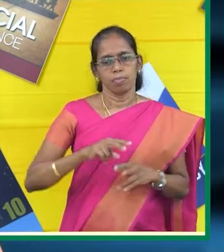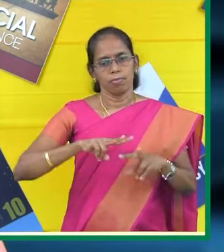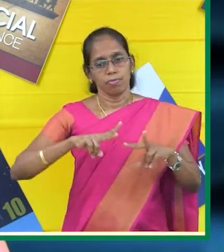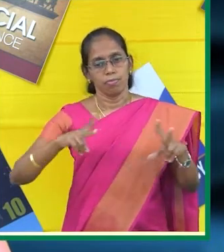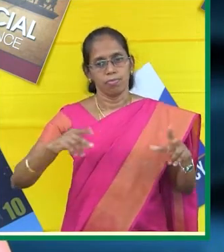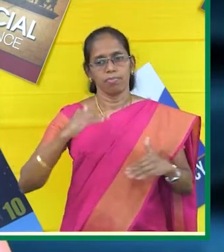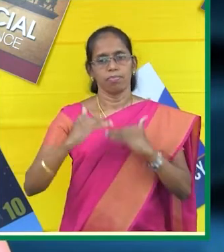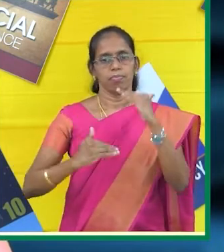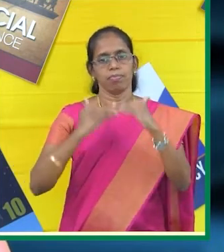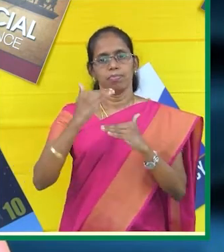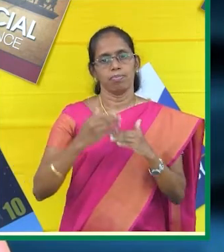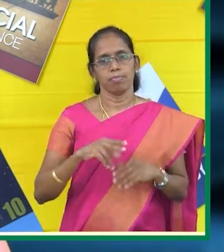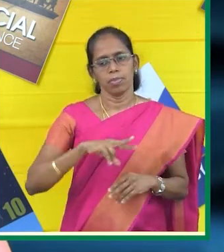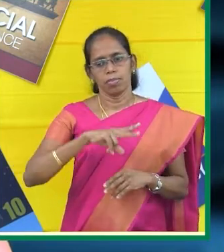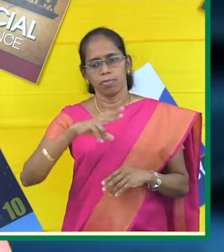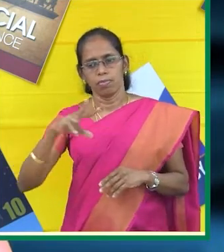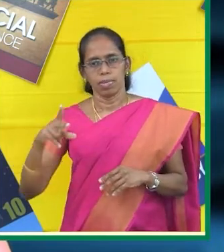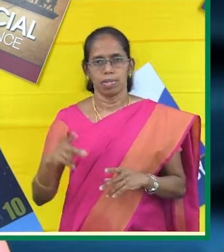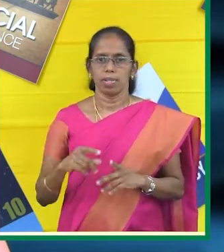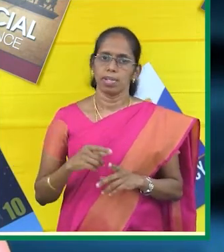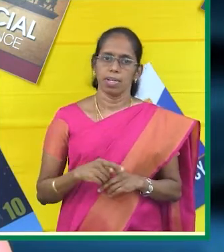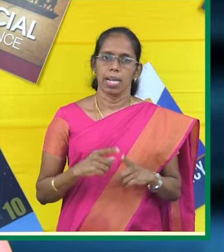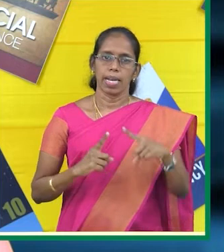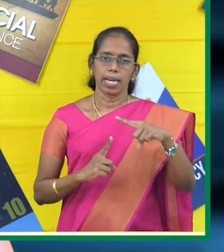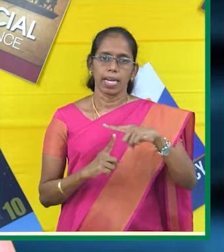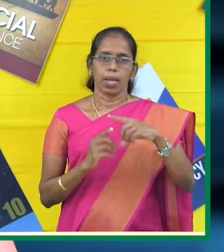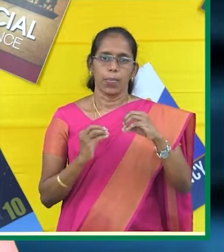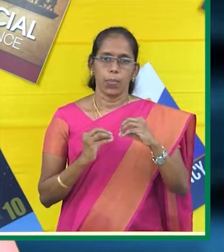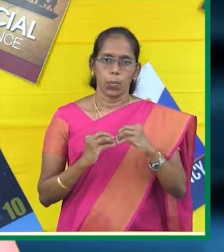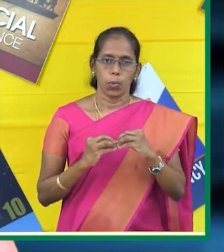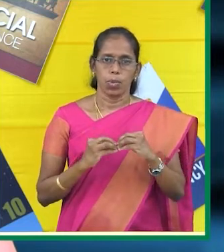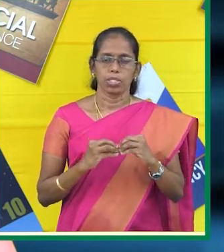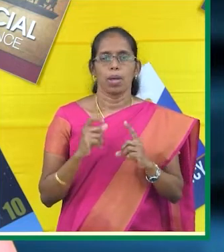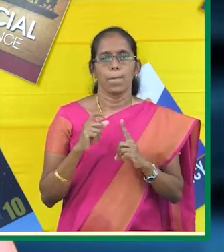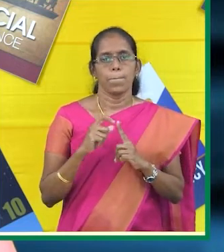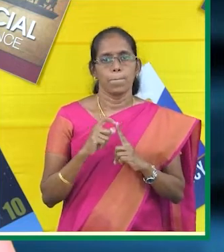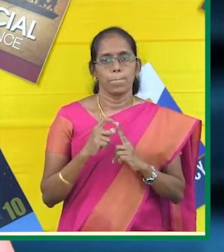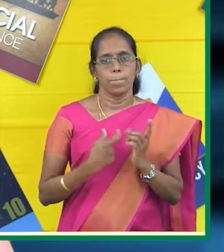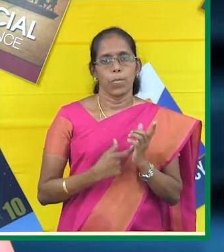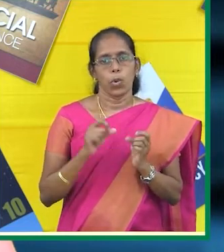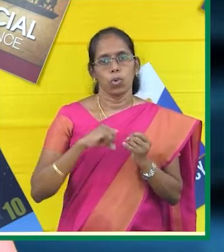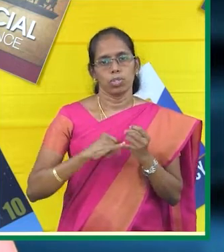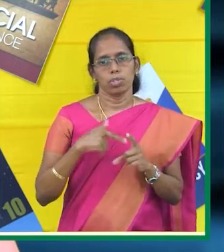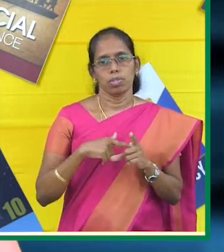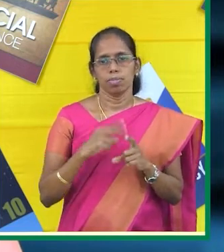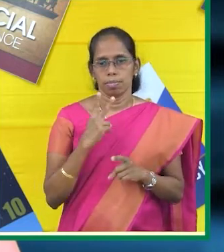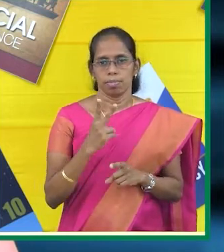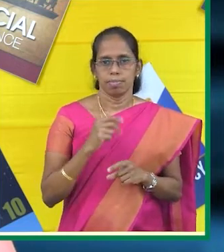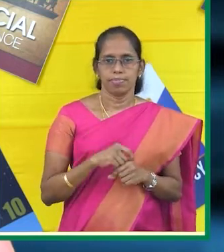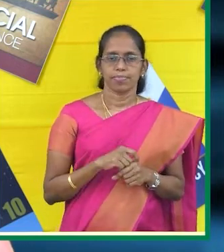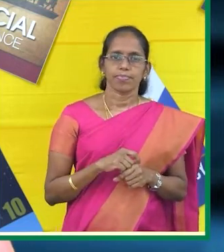வடிவம் பெற்றிருக்கிறது, வெவ்வேறு நிலையில் நாம் போயிருக்கிறோம் என்கிற நிலையில் டெக் ப்ளூமர்ஸ் என்கிற ப்ரோஸ் லெசனை